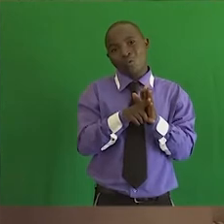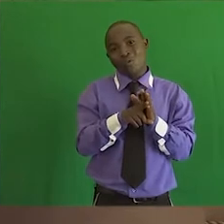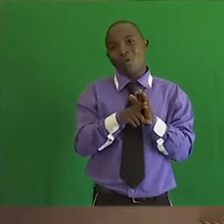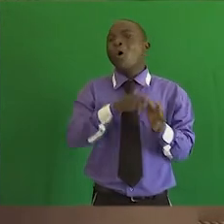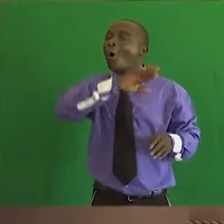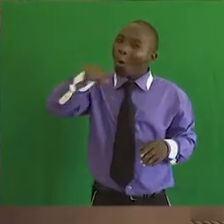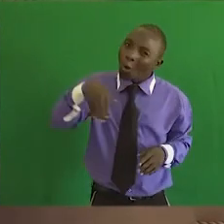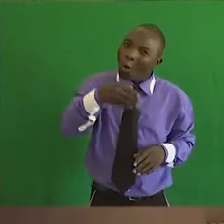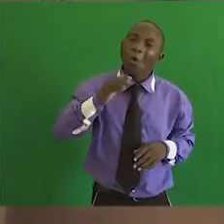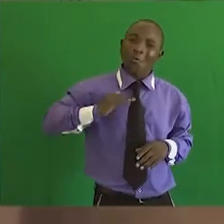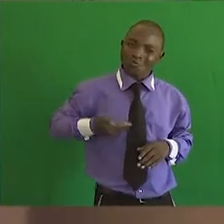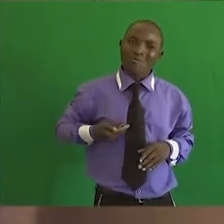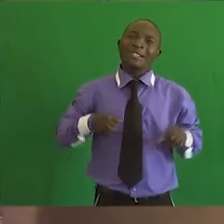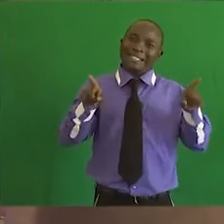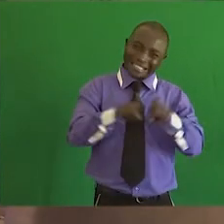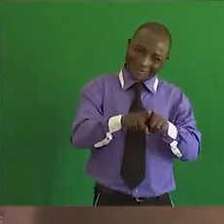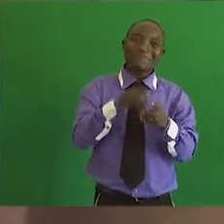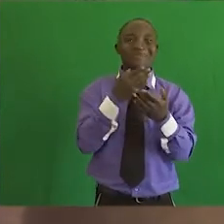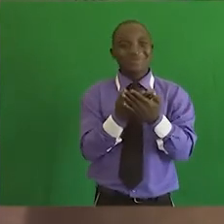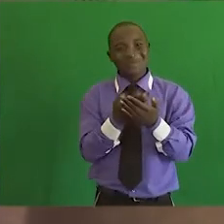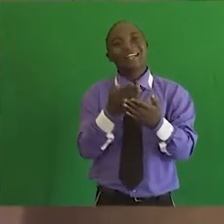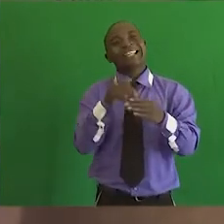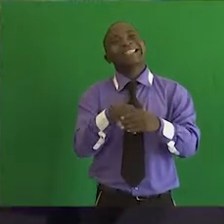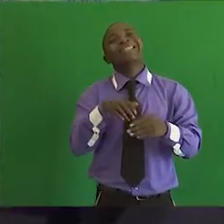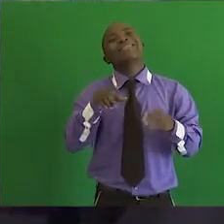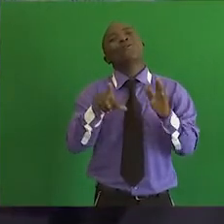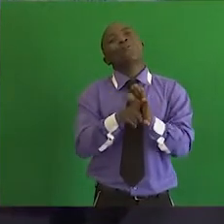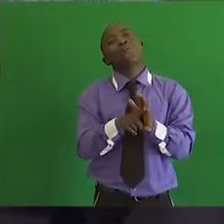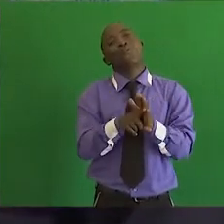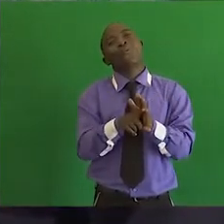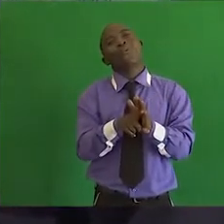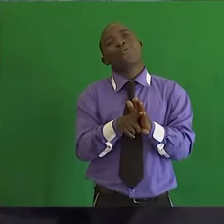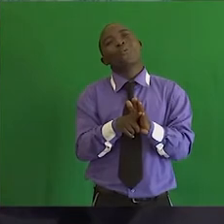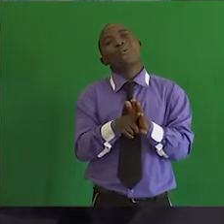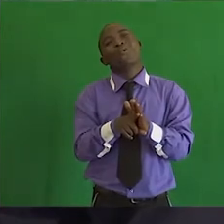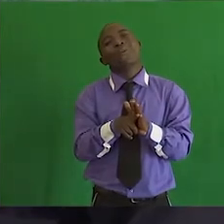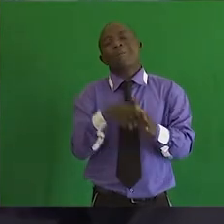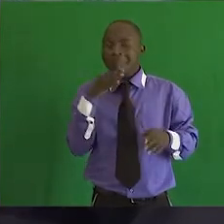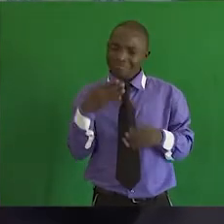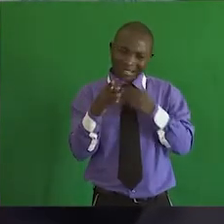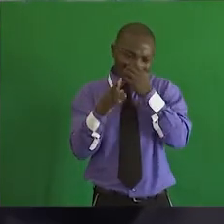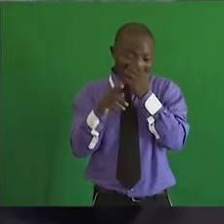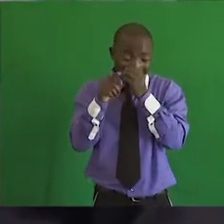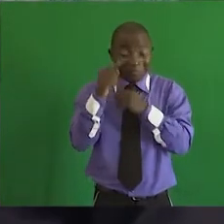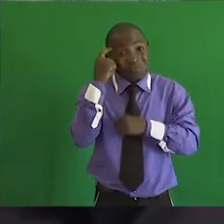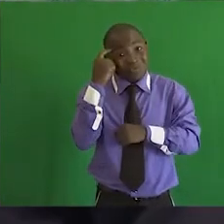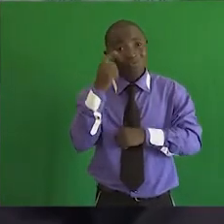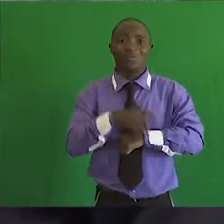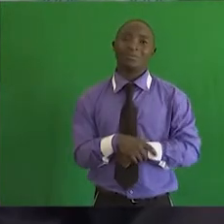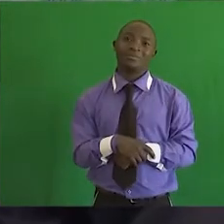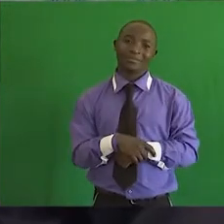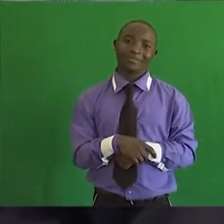izvozvo. Handi mutonzwa wamwarutaura kuti tiri varora vechidiki vamirira kuti ana mai. Vari kuzviziva. Saka kubva nhasi ngaazive